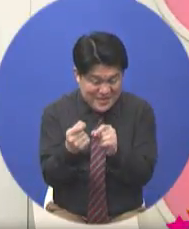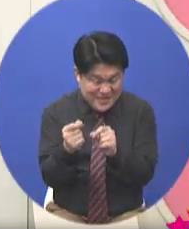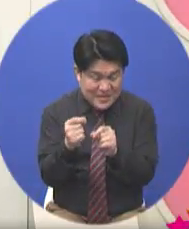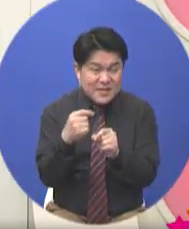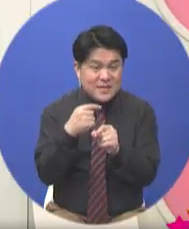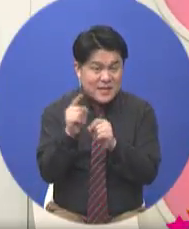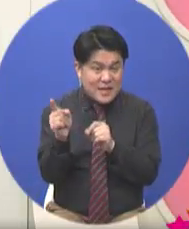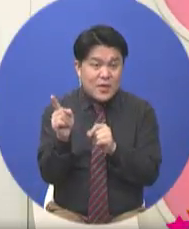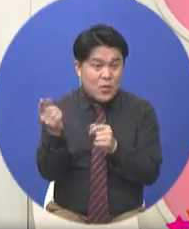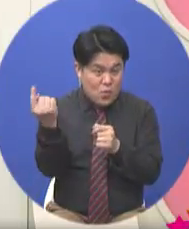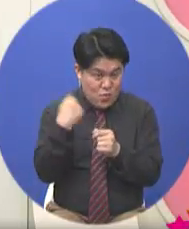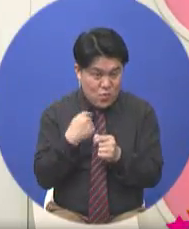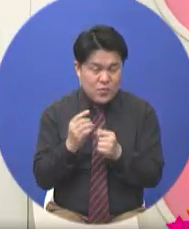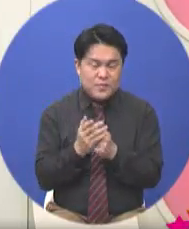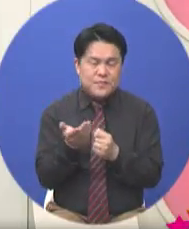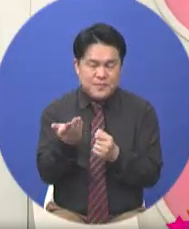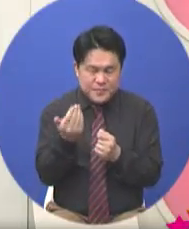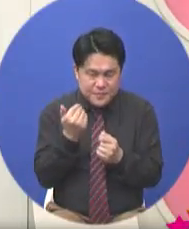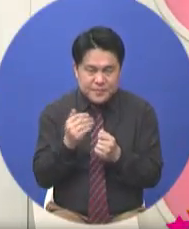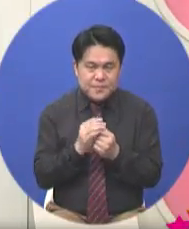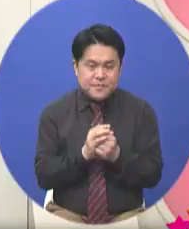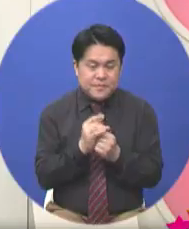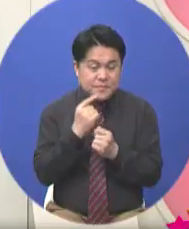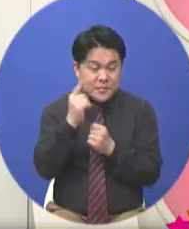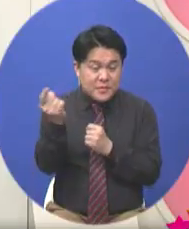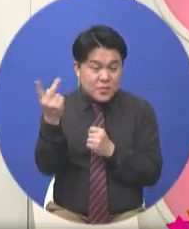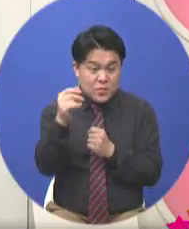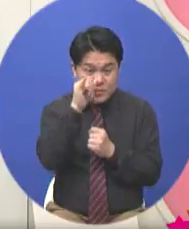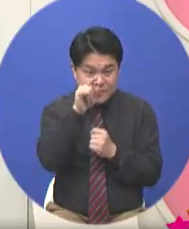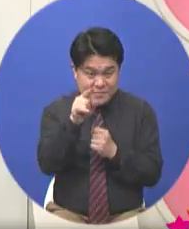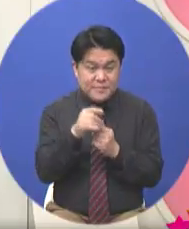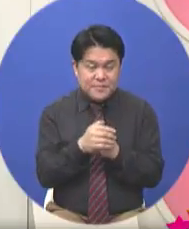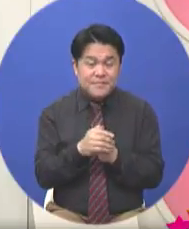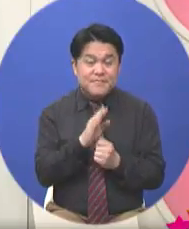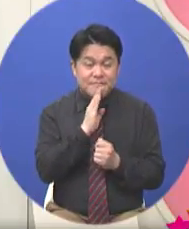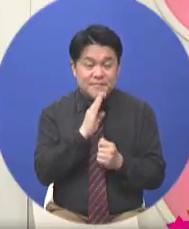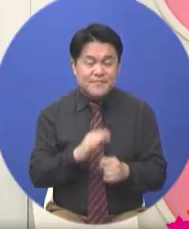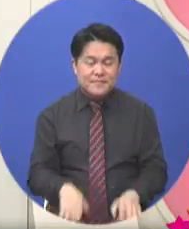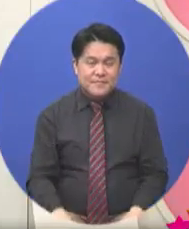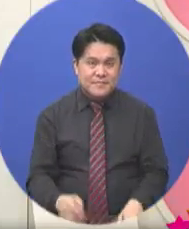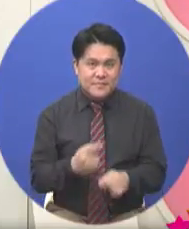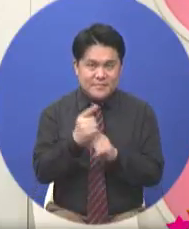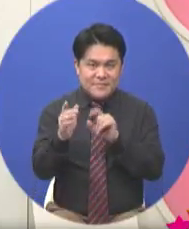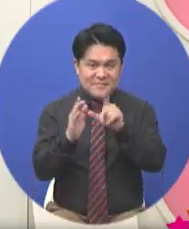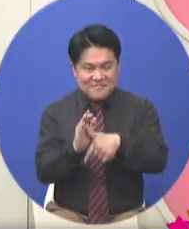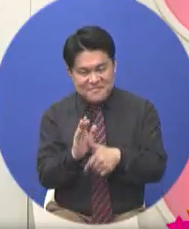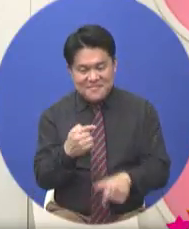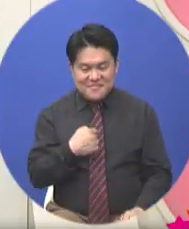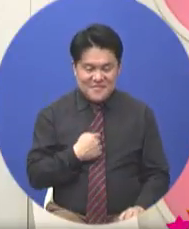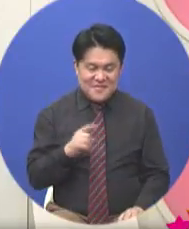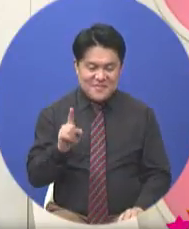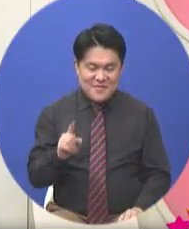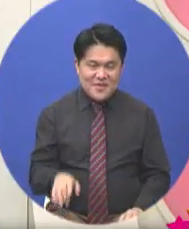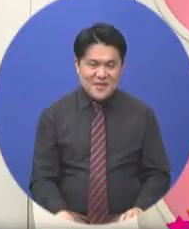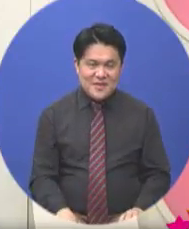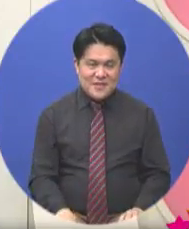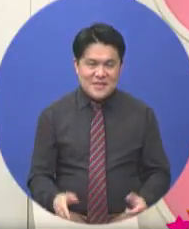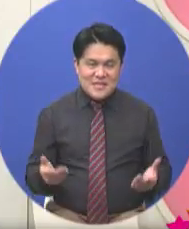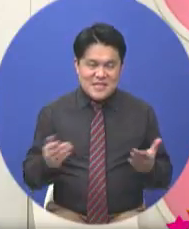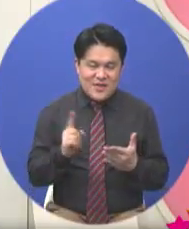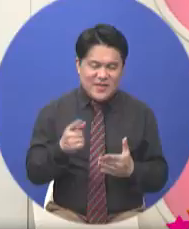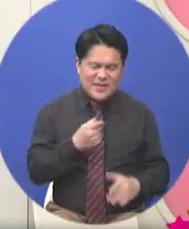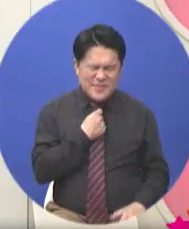중인데요. 네. 올해가 지나가면 내년이 또 오잖아요. 그렇죠. 예, 내년에 아 난 내년에 이런